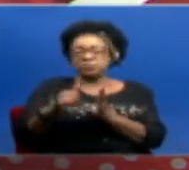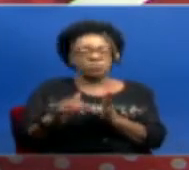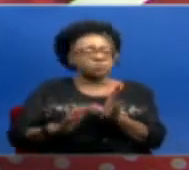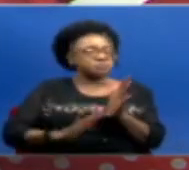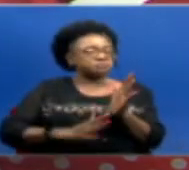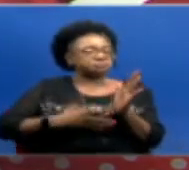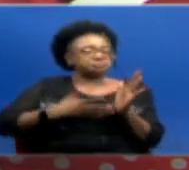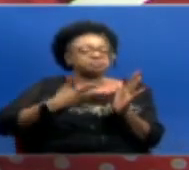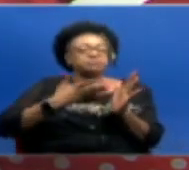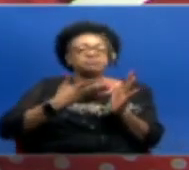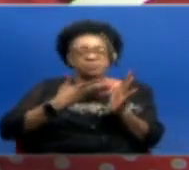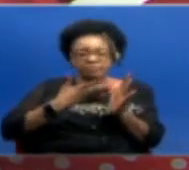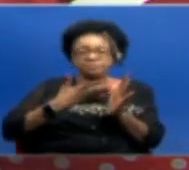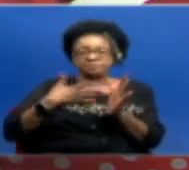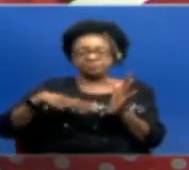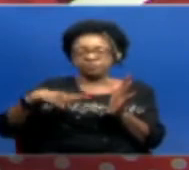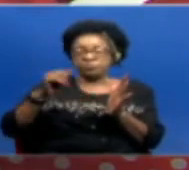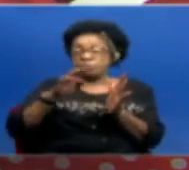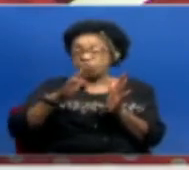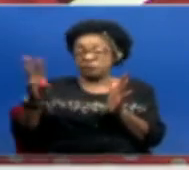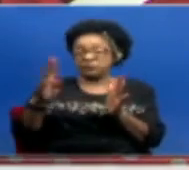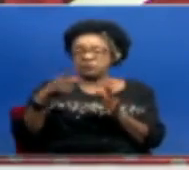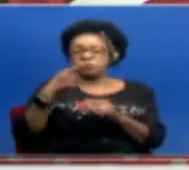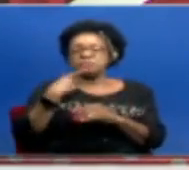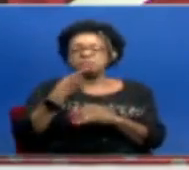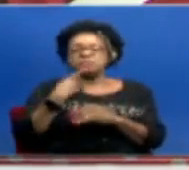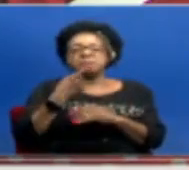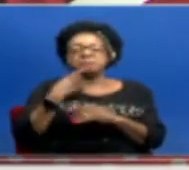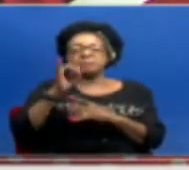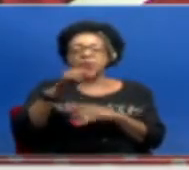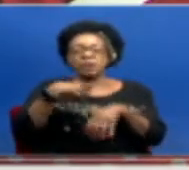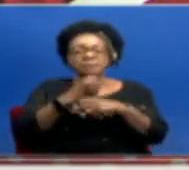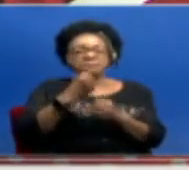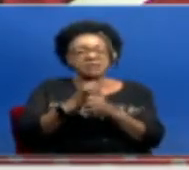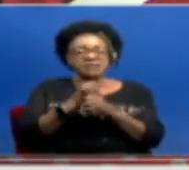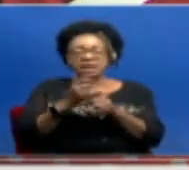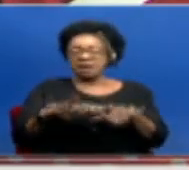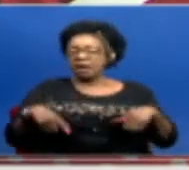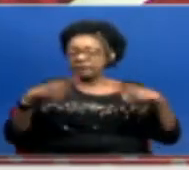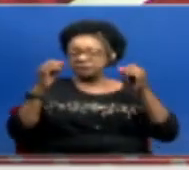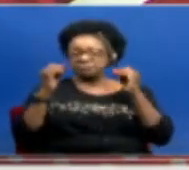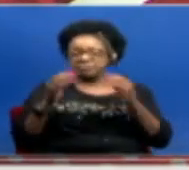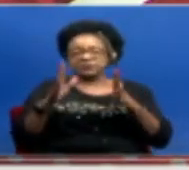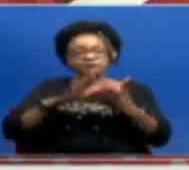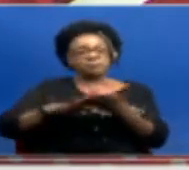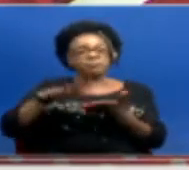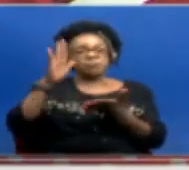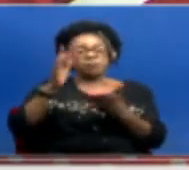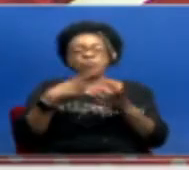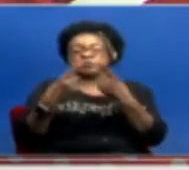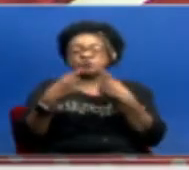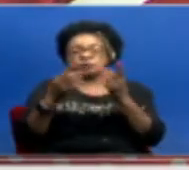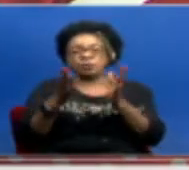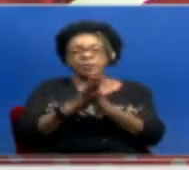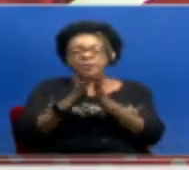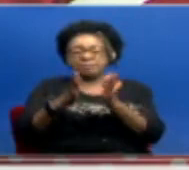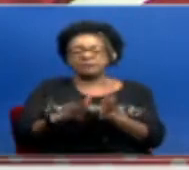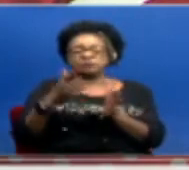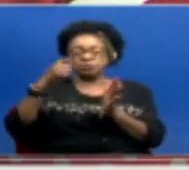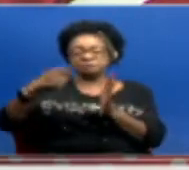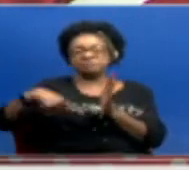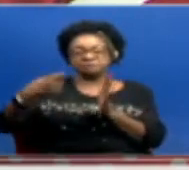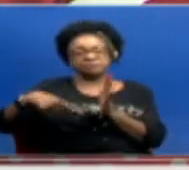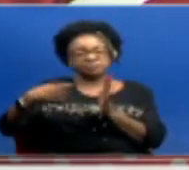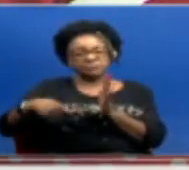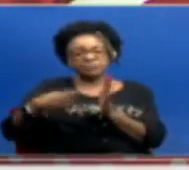wakazi wa magharibi mwa Kenya wanaosema kwamba itachangia ongezeko la gharama ya maisha. Na tulizungumza na mhudumu wa mtambo wa kusaga mahindi